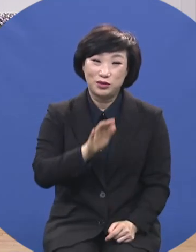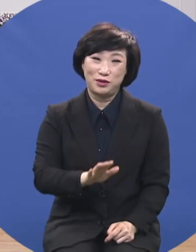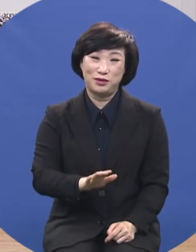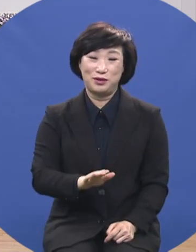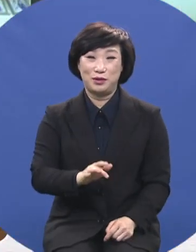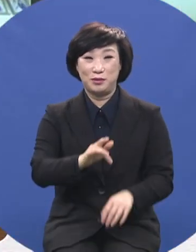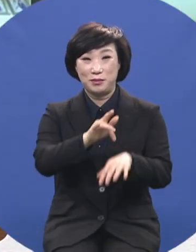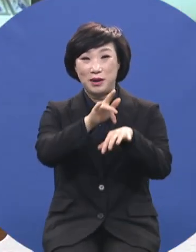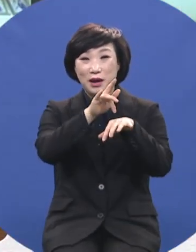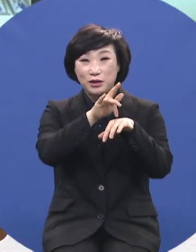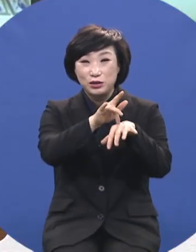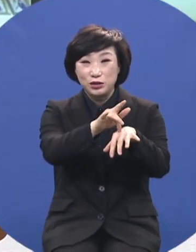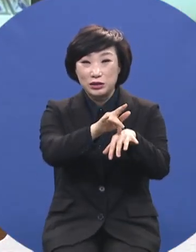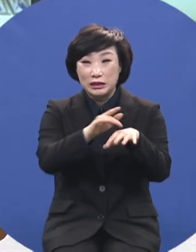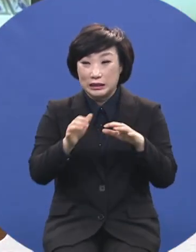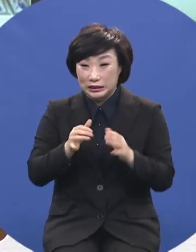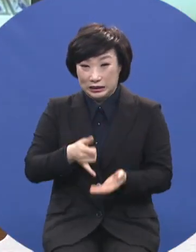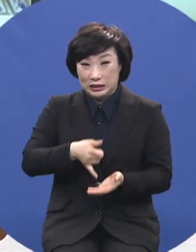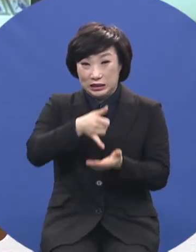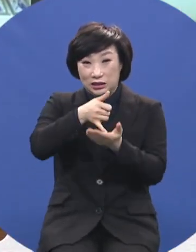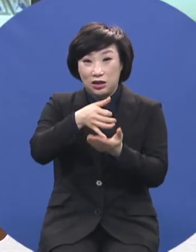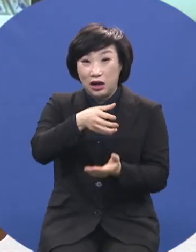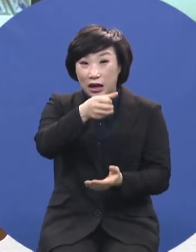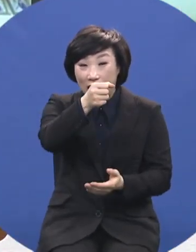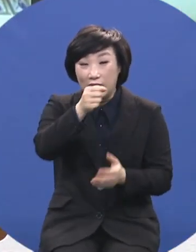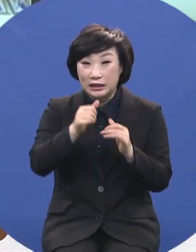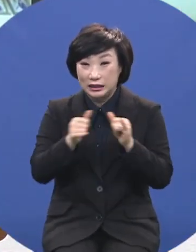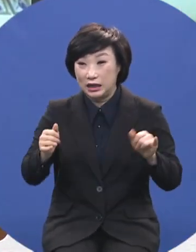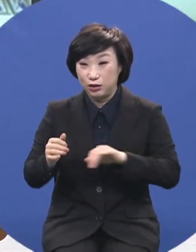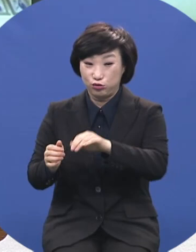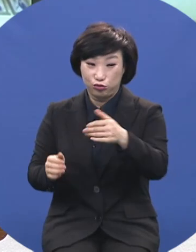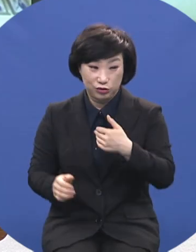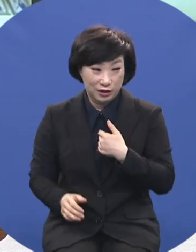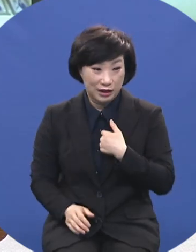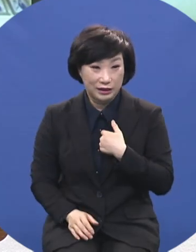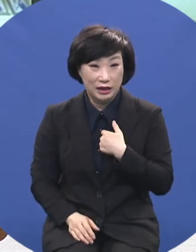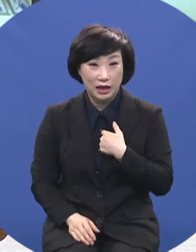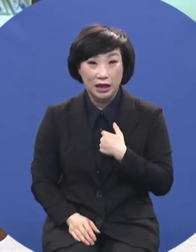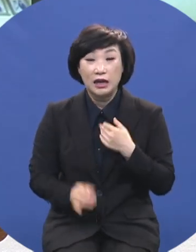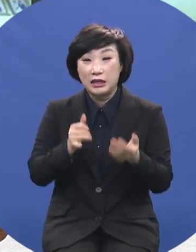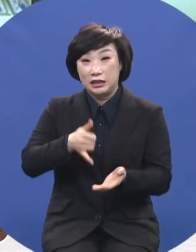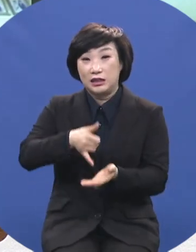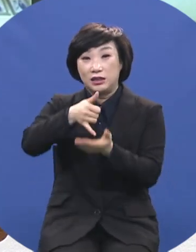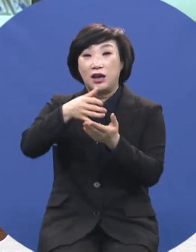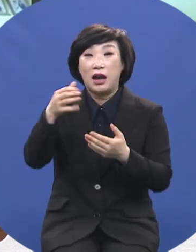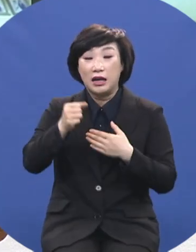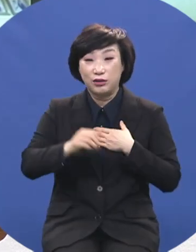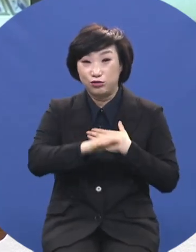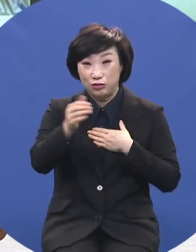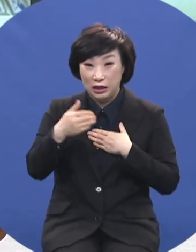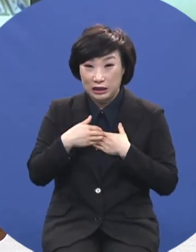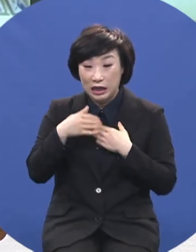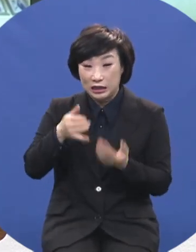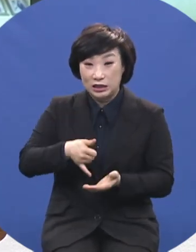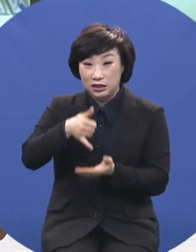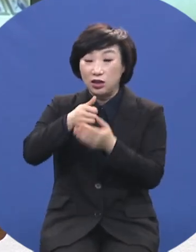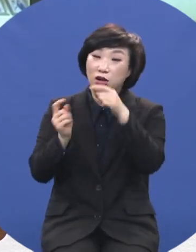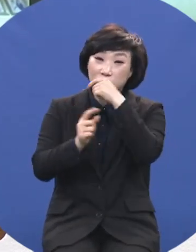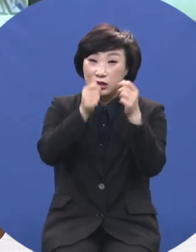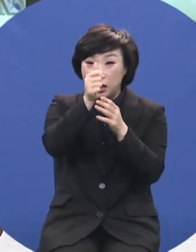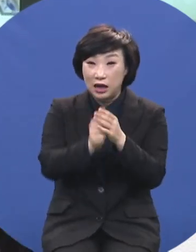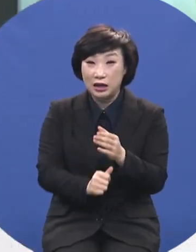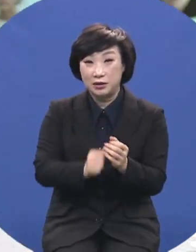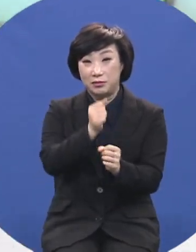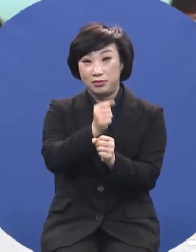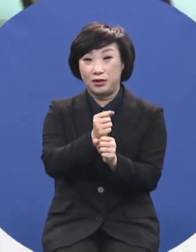마귀는 인격을 가진 인간에게, 인격을 가진 마귀가 인격적으로 타락을